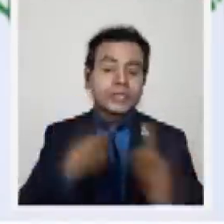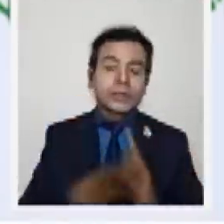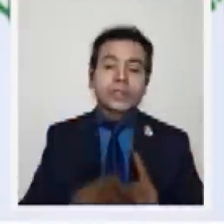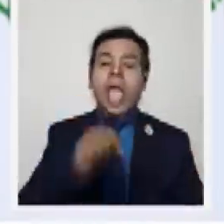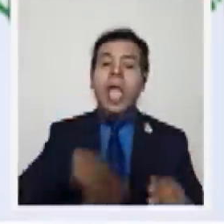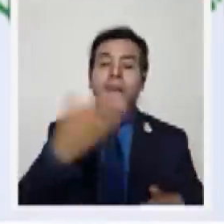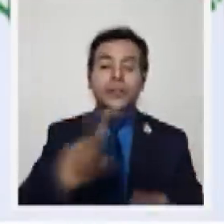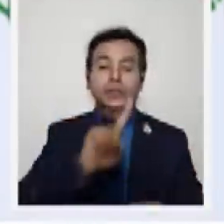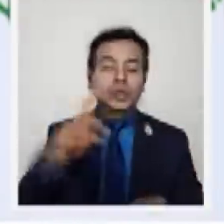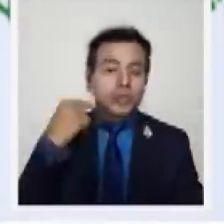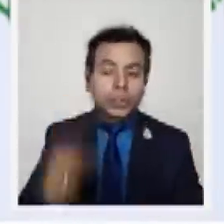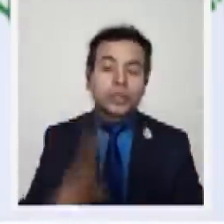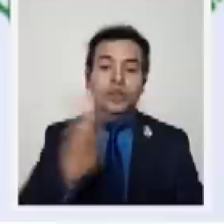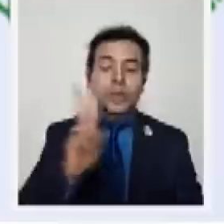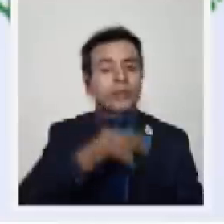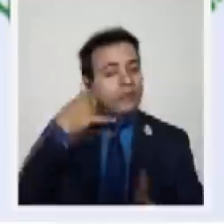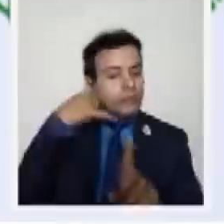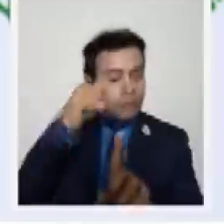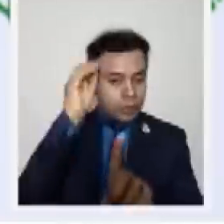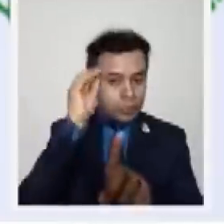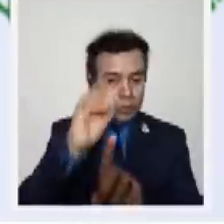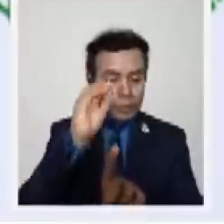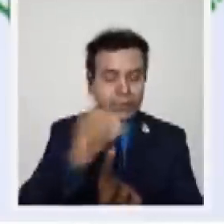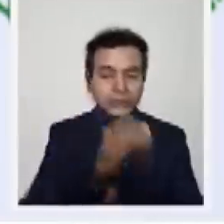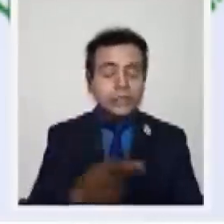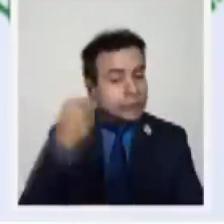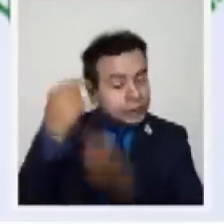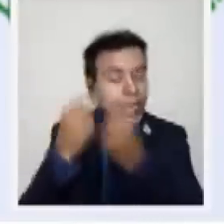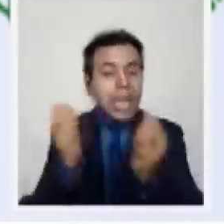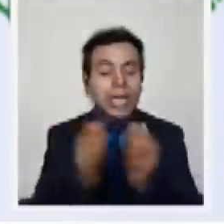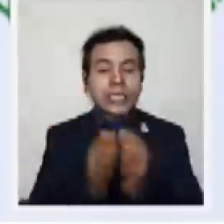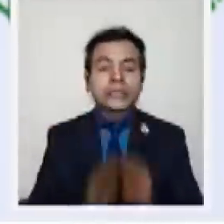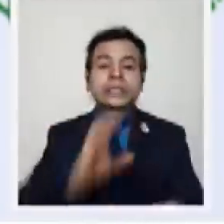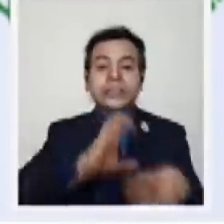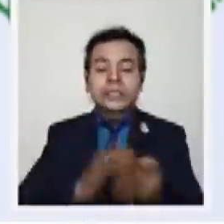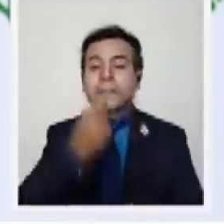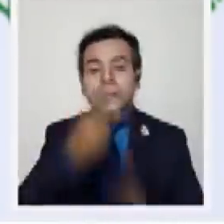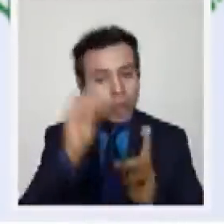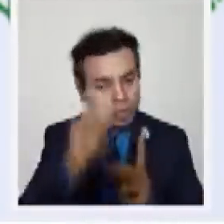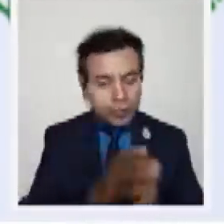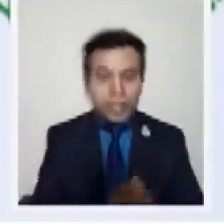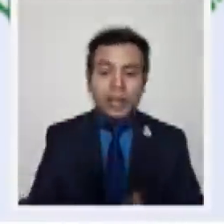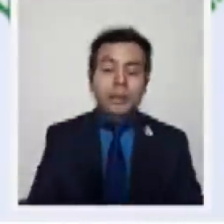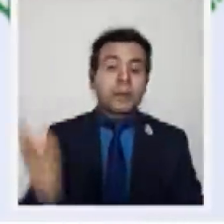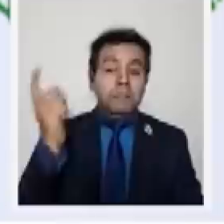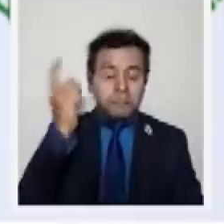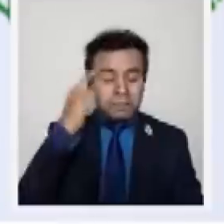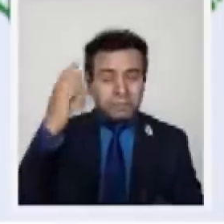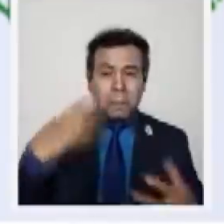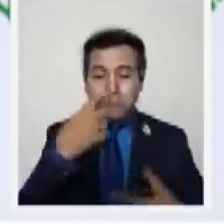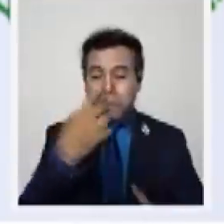দিন, আক্রান্ত হওয়ার 7 দিন এবং 14 দিনের মধ্যে তাদের পরামর্শ দেওয়া হবে,